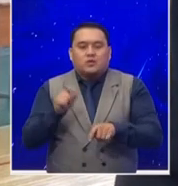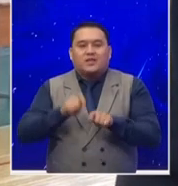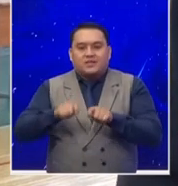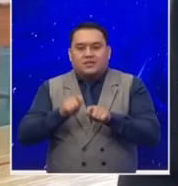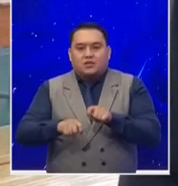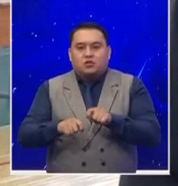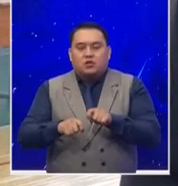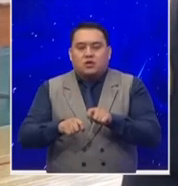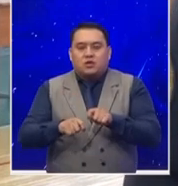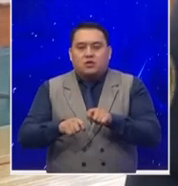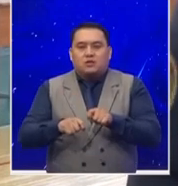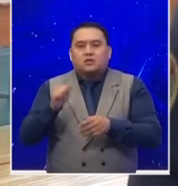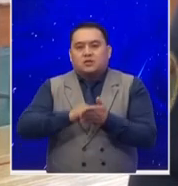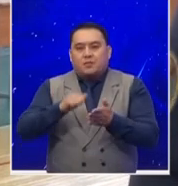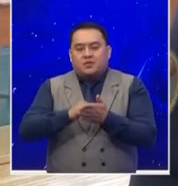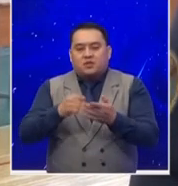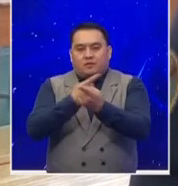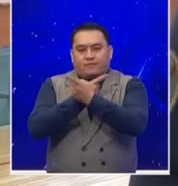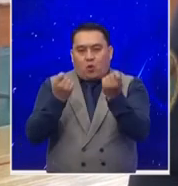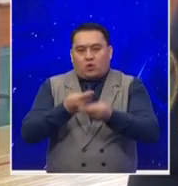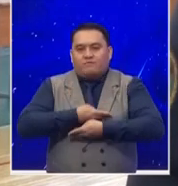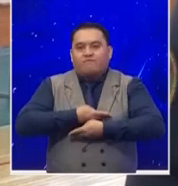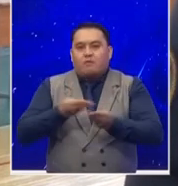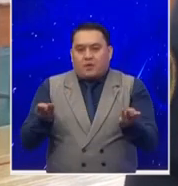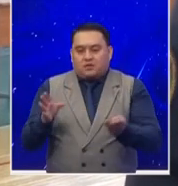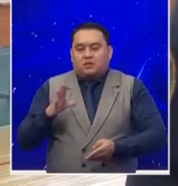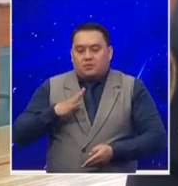ұсыныс жадынамалары таратылып, жаңағы